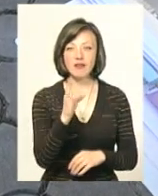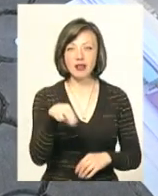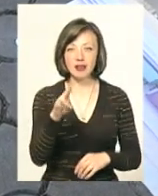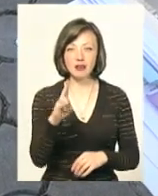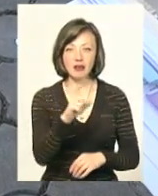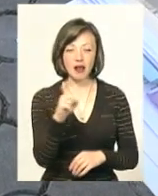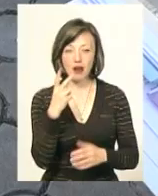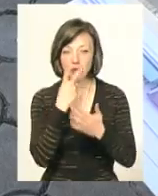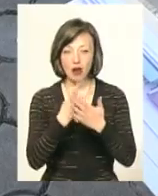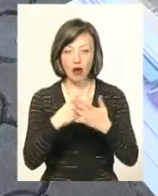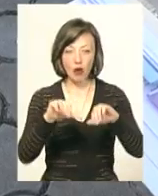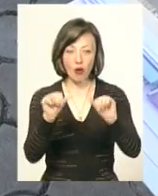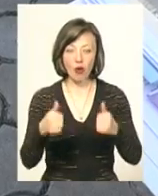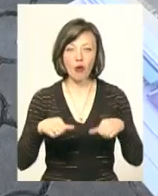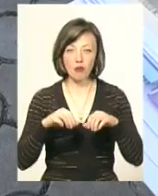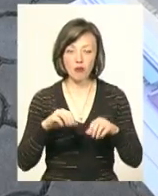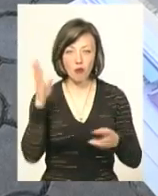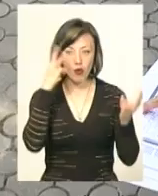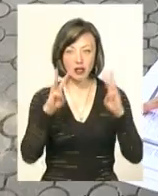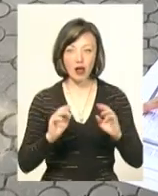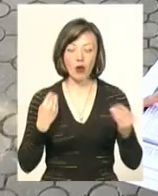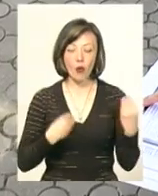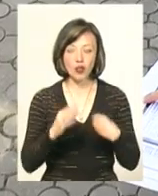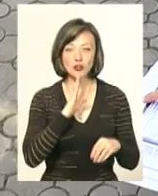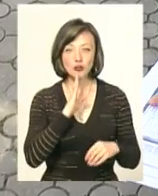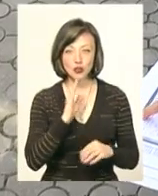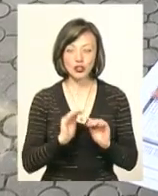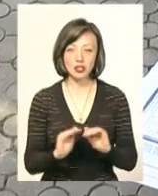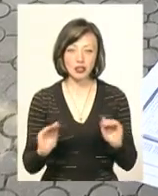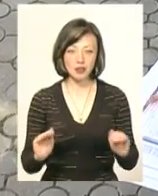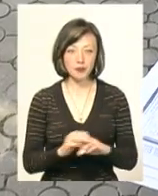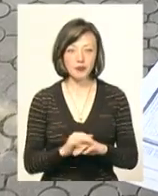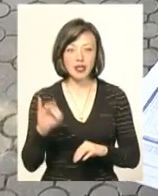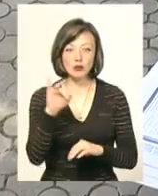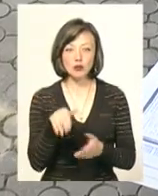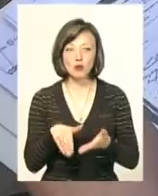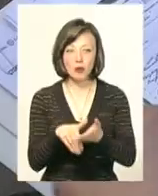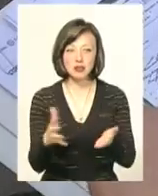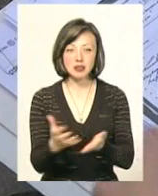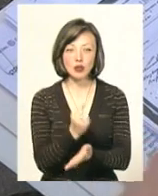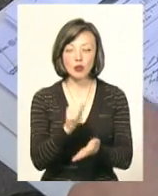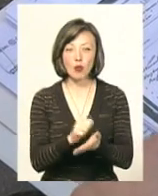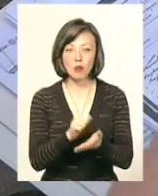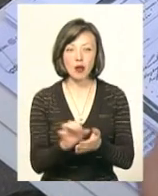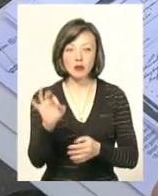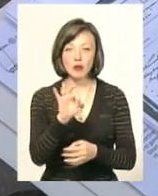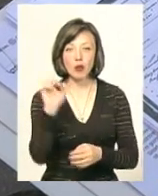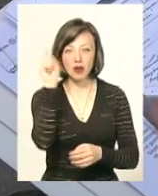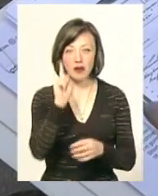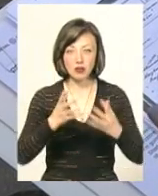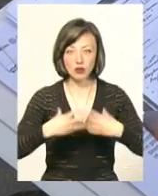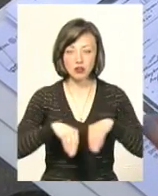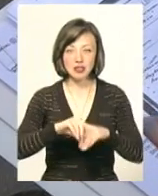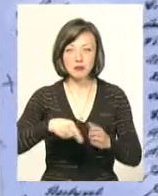демонструє з моделями одяг жіночий і дитячий. Історик Максим Мартин, котрий допомагав Полу відшукати документи про його єврейську родину